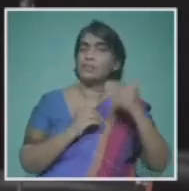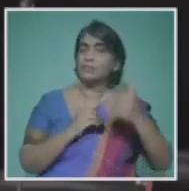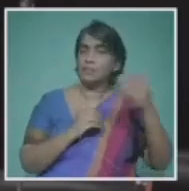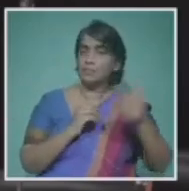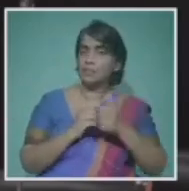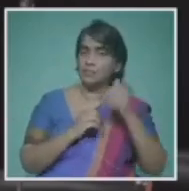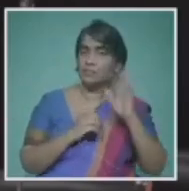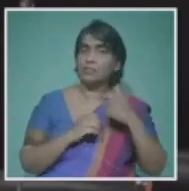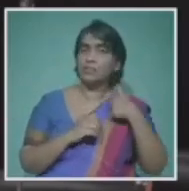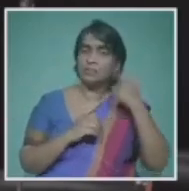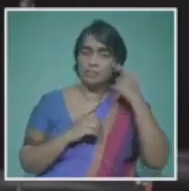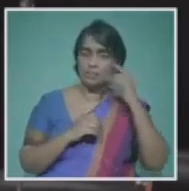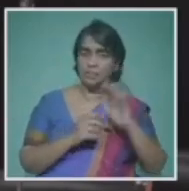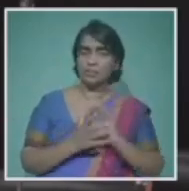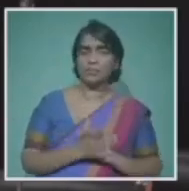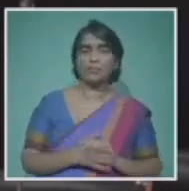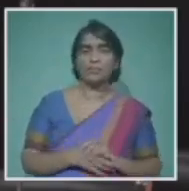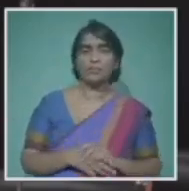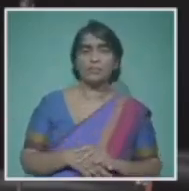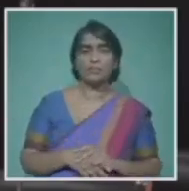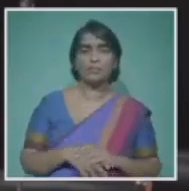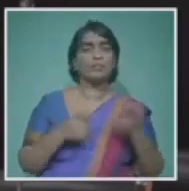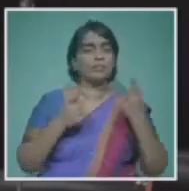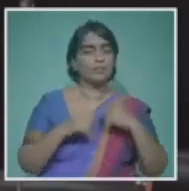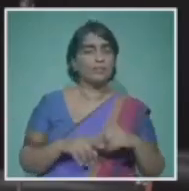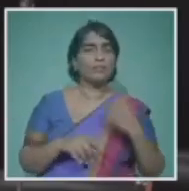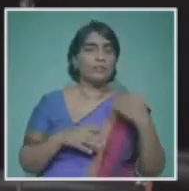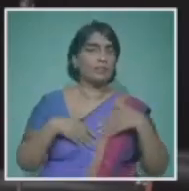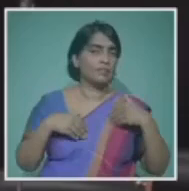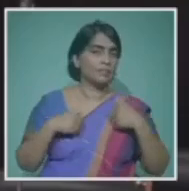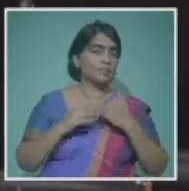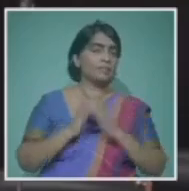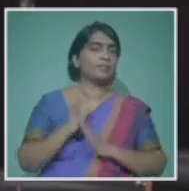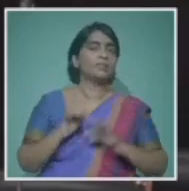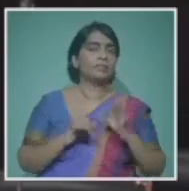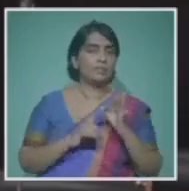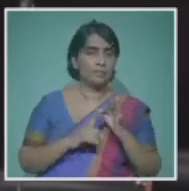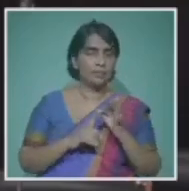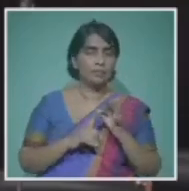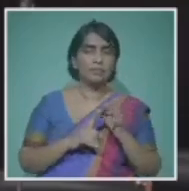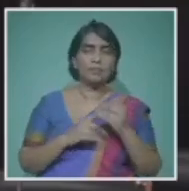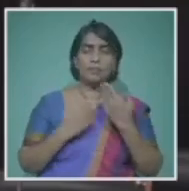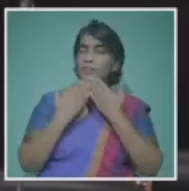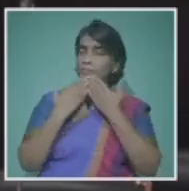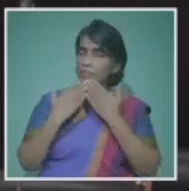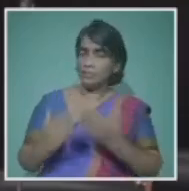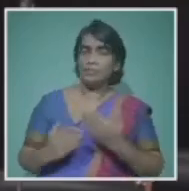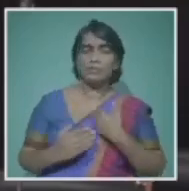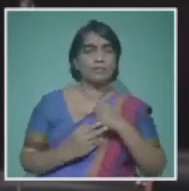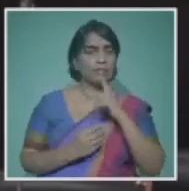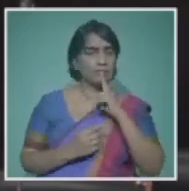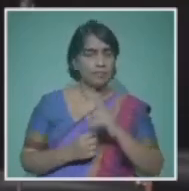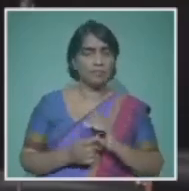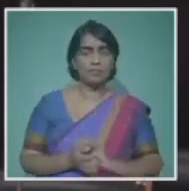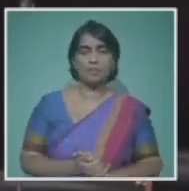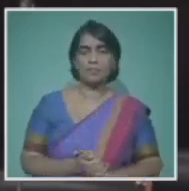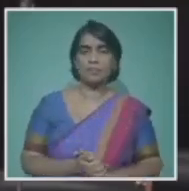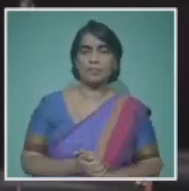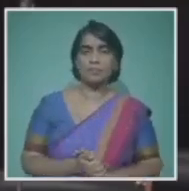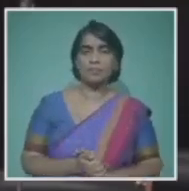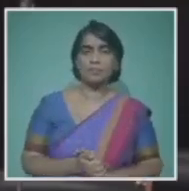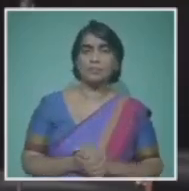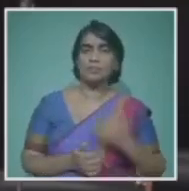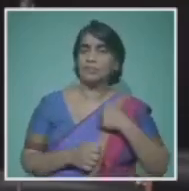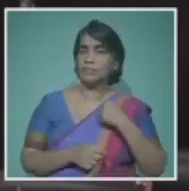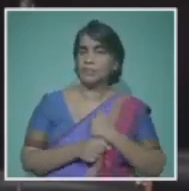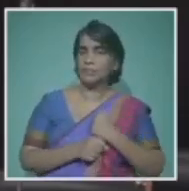ගෙනියන්න බලාපොරොත්තු වෙන්නේ. ඒකම මම අපේ සෞඛ්‍ය ඇමතිතුමාට ඒ වගේම ප්‍රශංසා කරන්නට වොමනයි. අපි